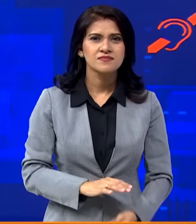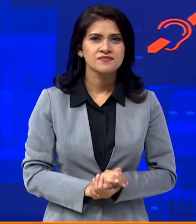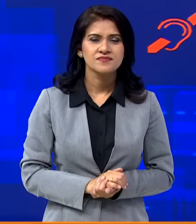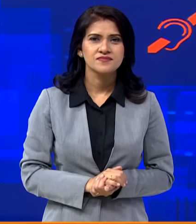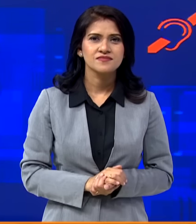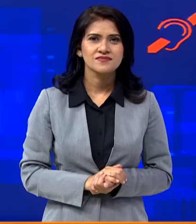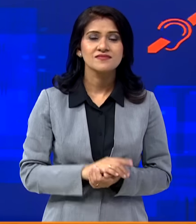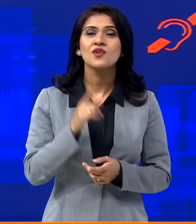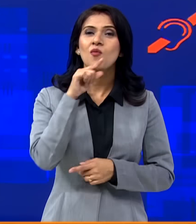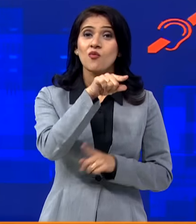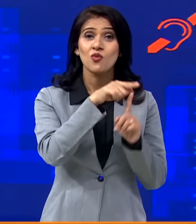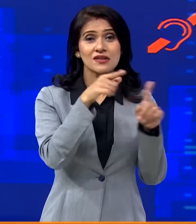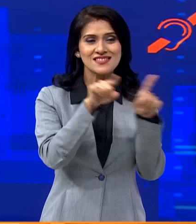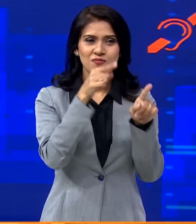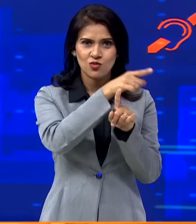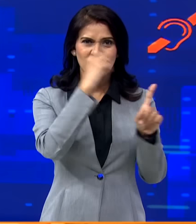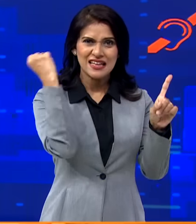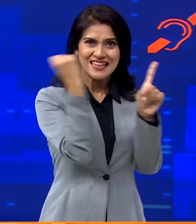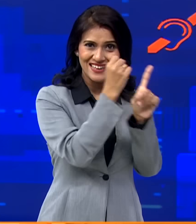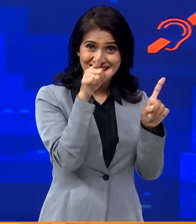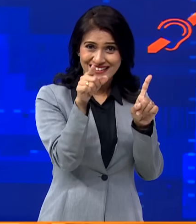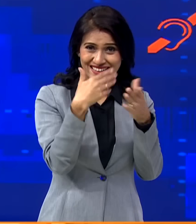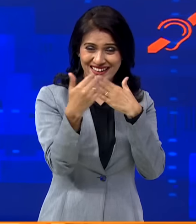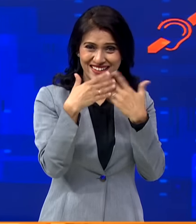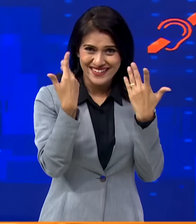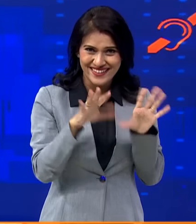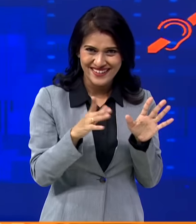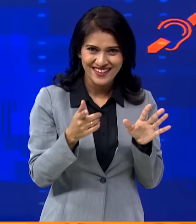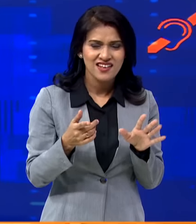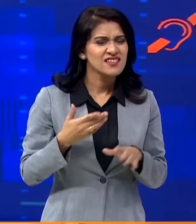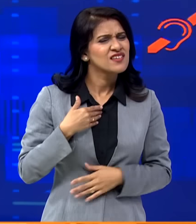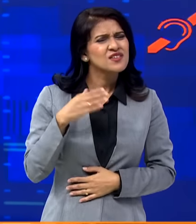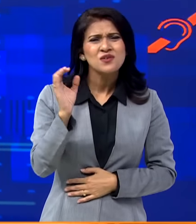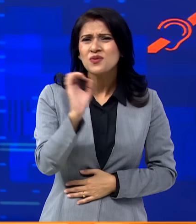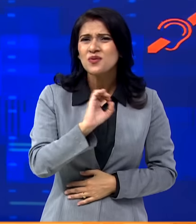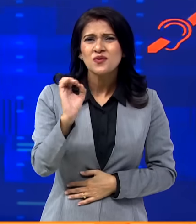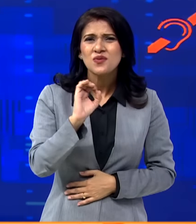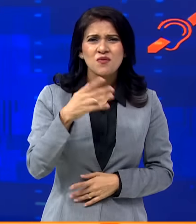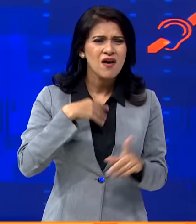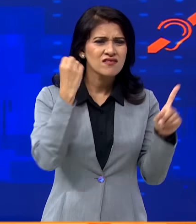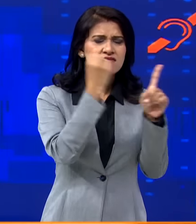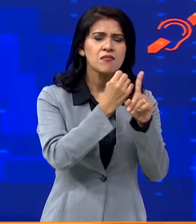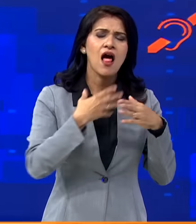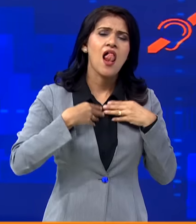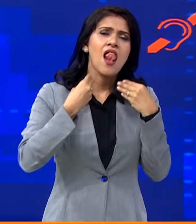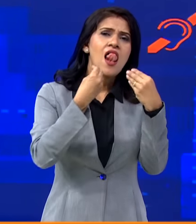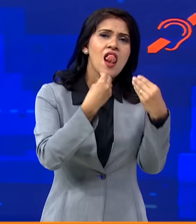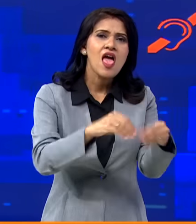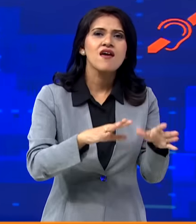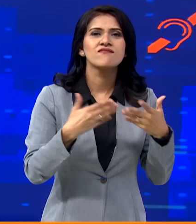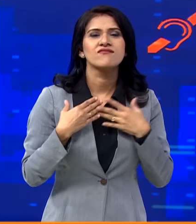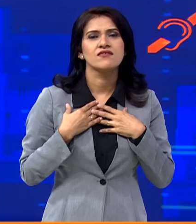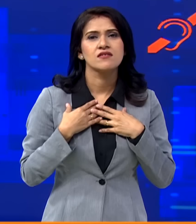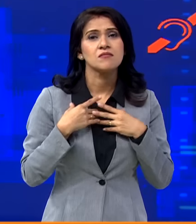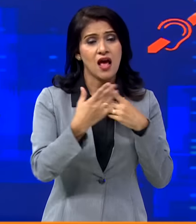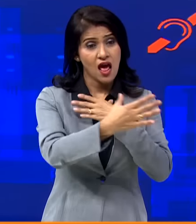क्या दिखाई दिया पीछे अफसोस की बात यह है कि मैंने खंजर मारा ही नहीं मैंने तो शहादत दी है